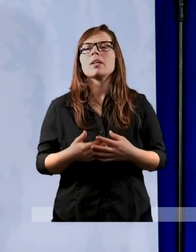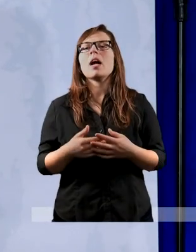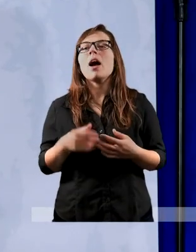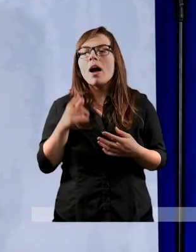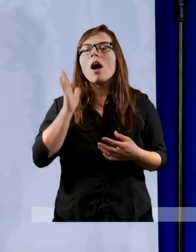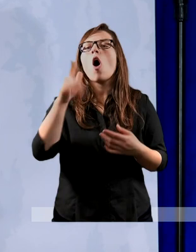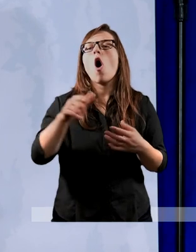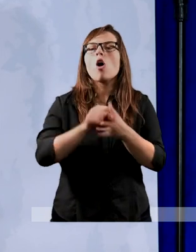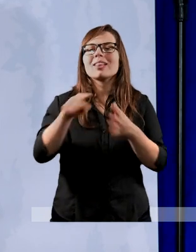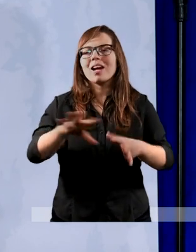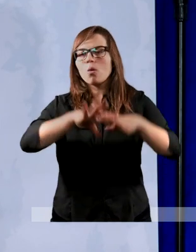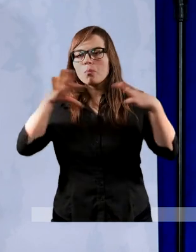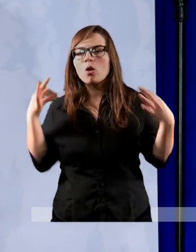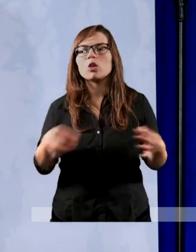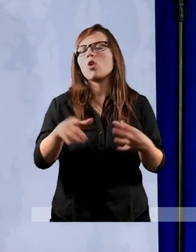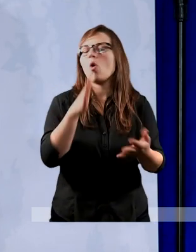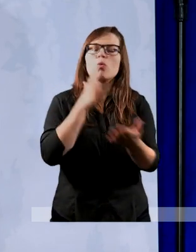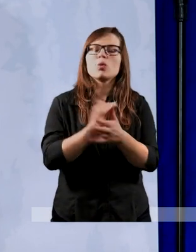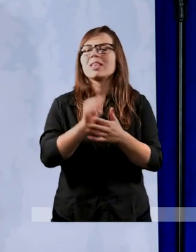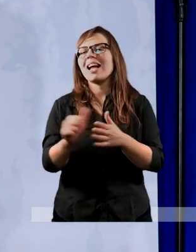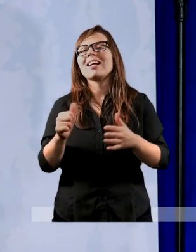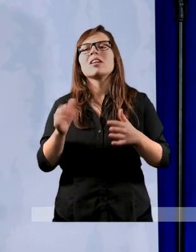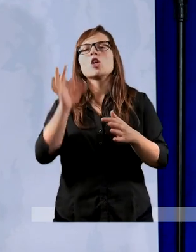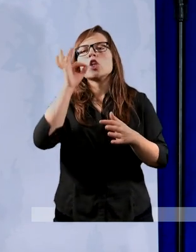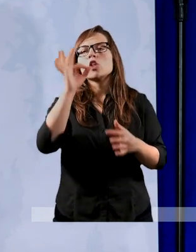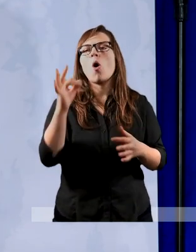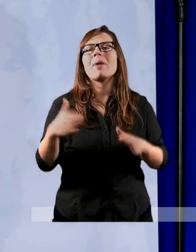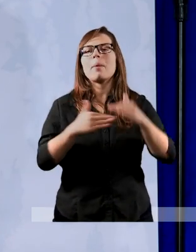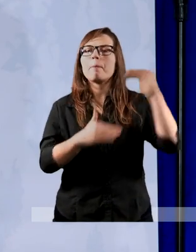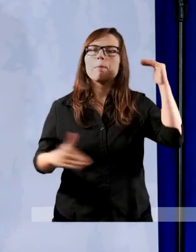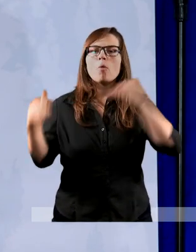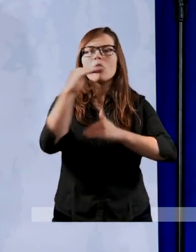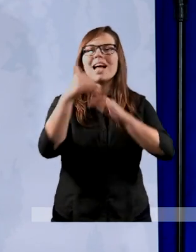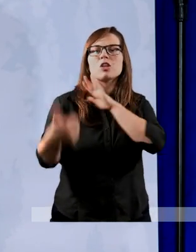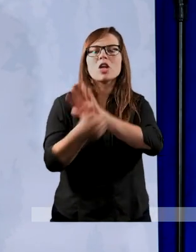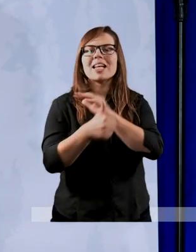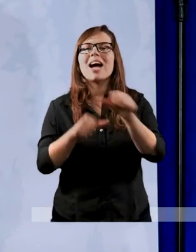A od tego momentu, to już jest dobre ponad 16 lat,